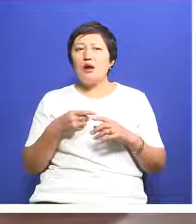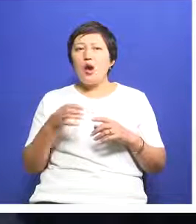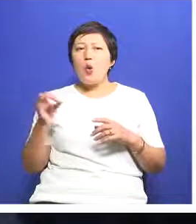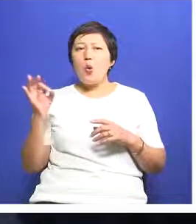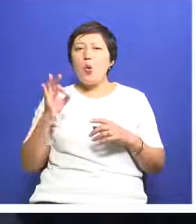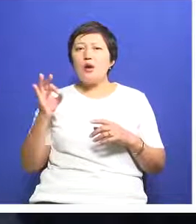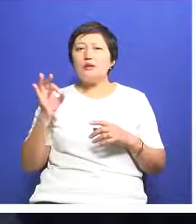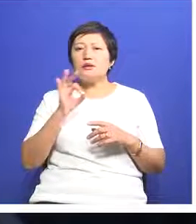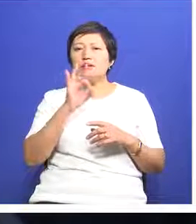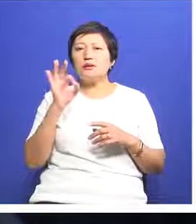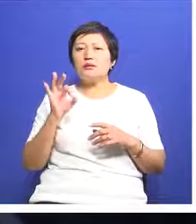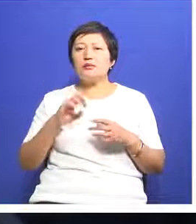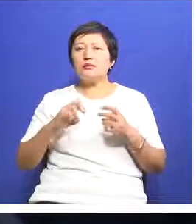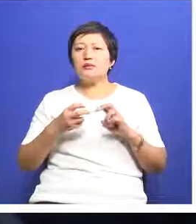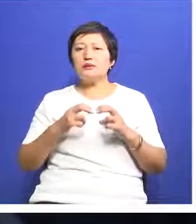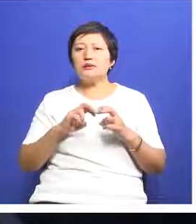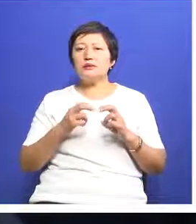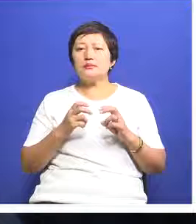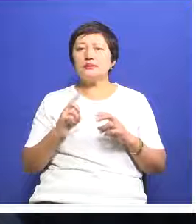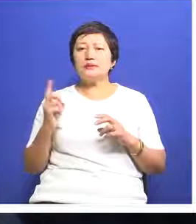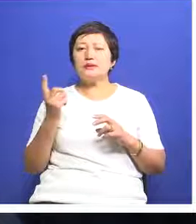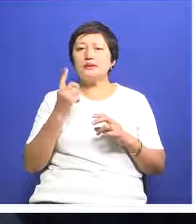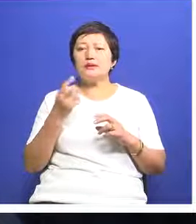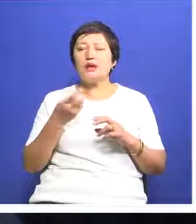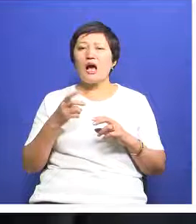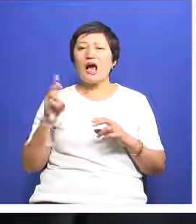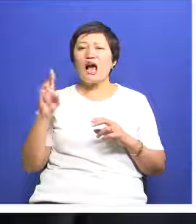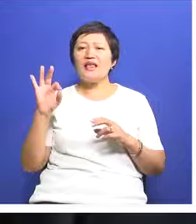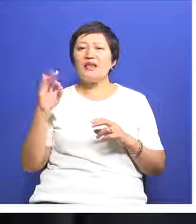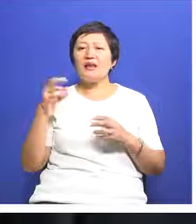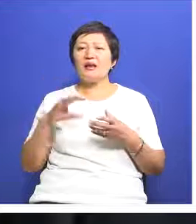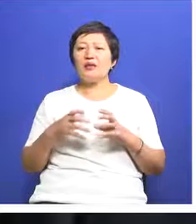özellikli mesele kaynardın bastı probleması kadar kaynar ağılının.